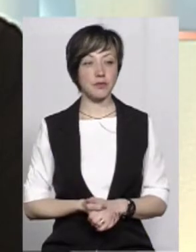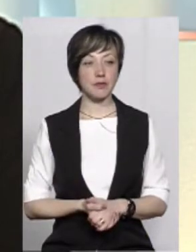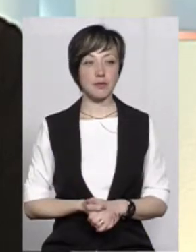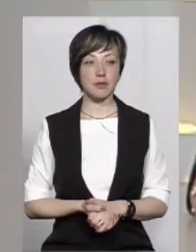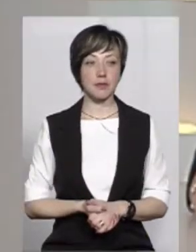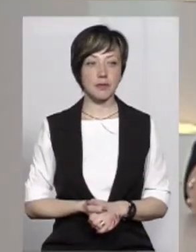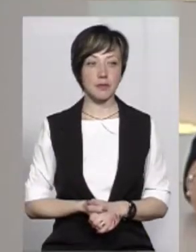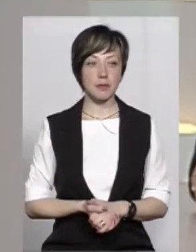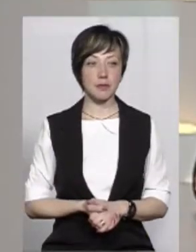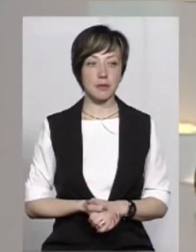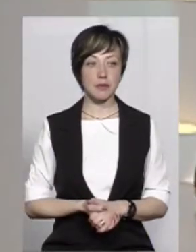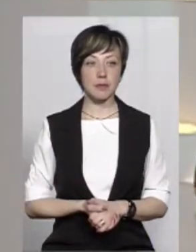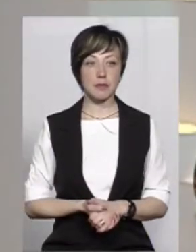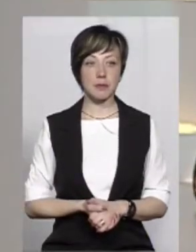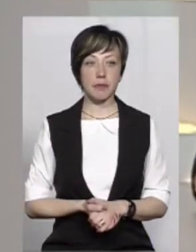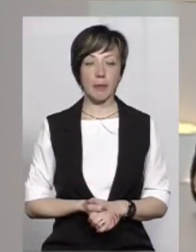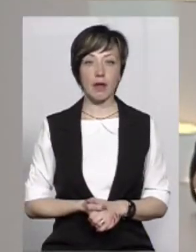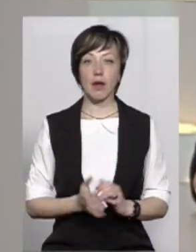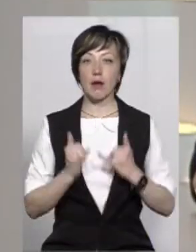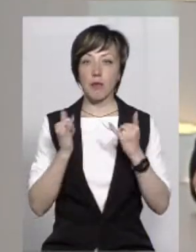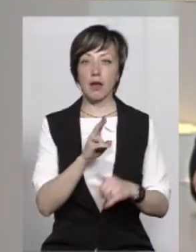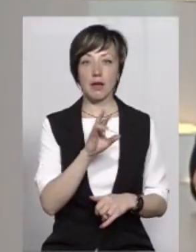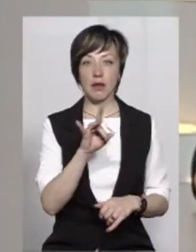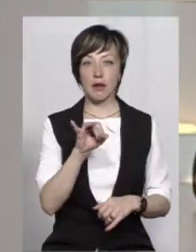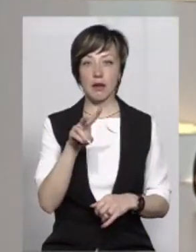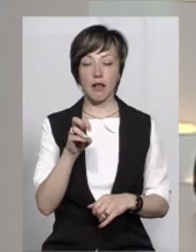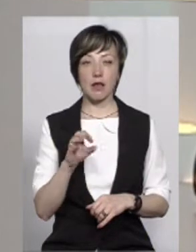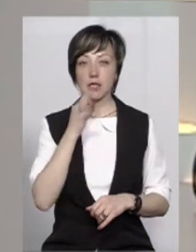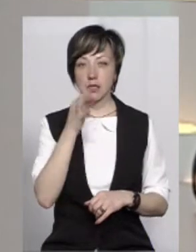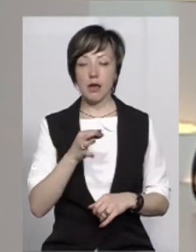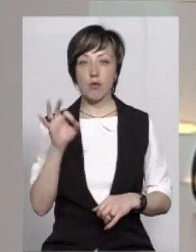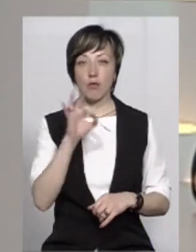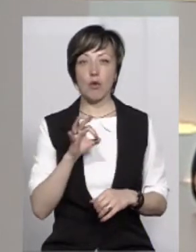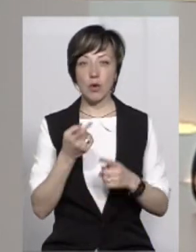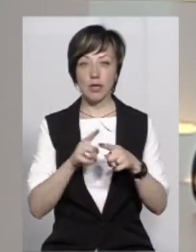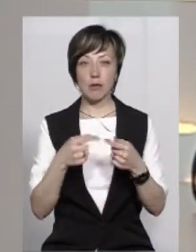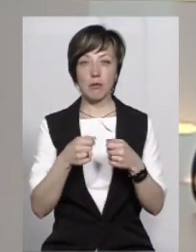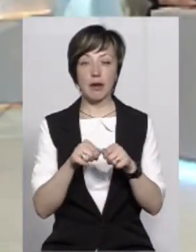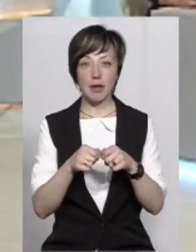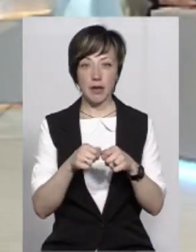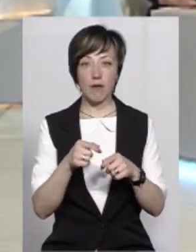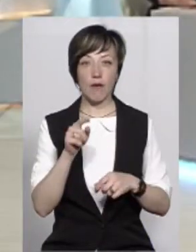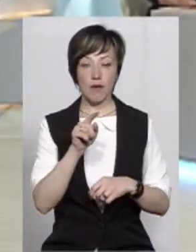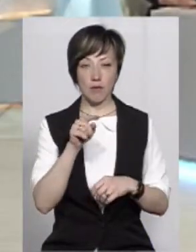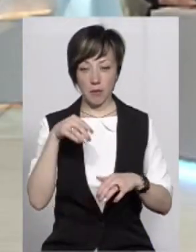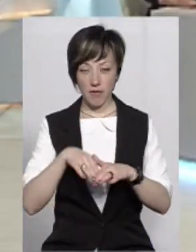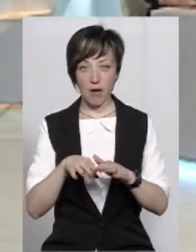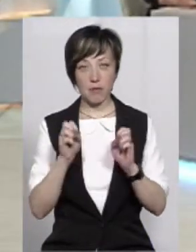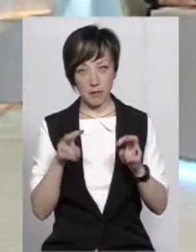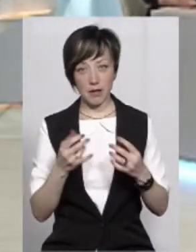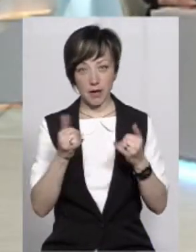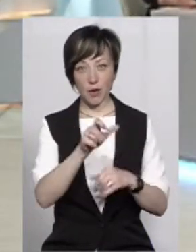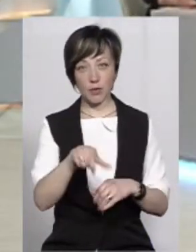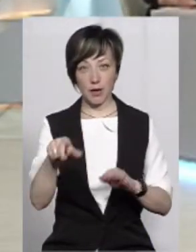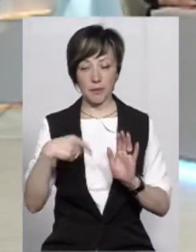вони. Пане Кириле, ну от тут сказала пані Ірина про тих бліх, вони небезпечні